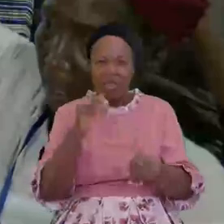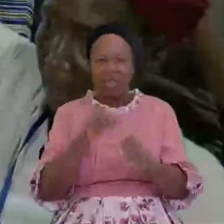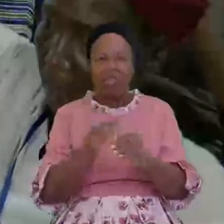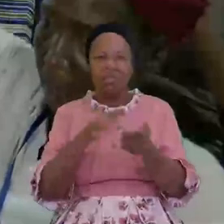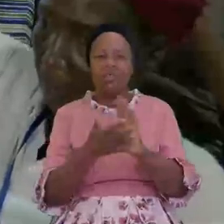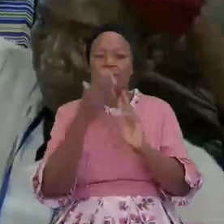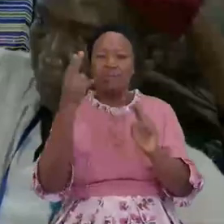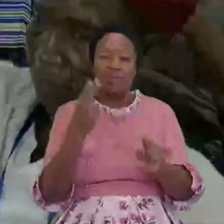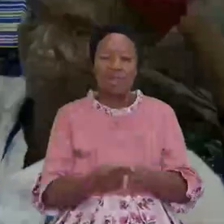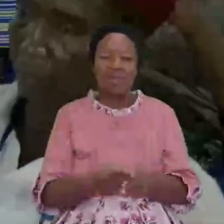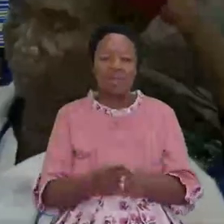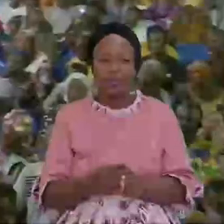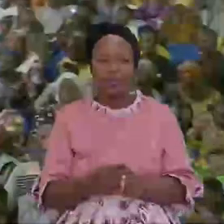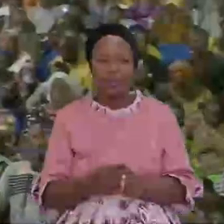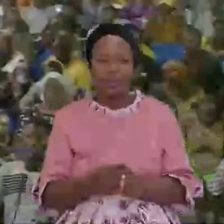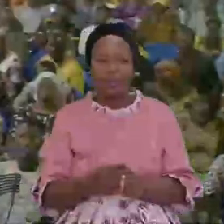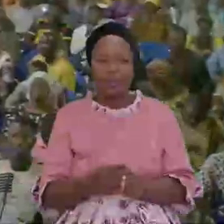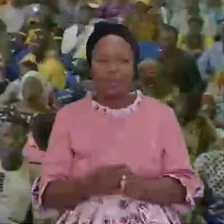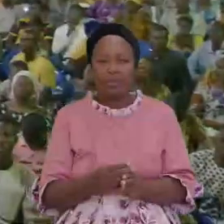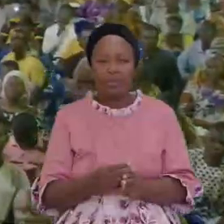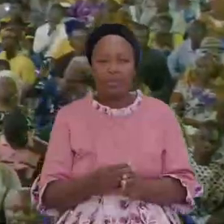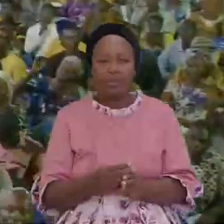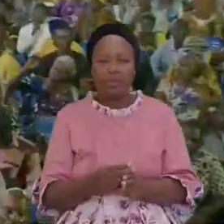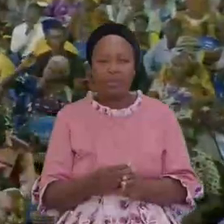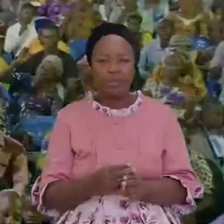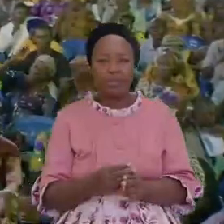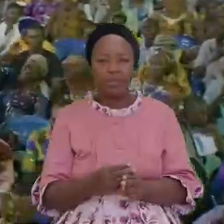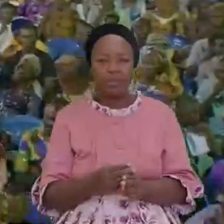tout recoller. Et rebâtis ta vie au nom de